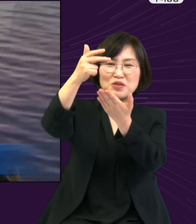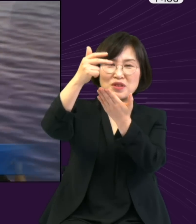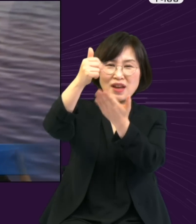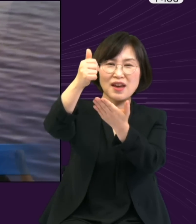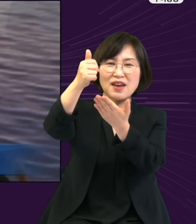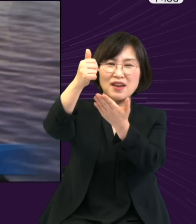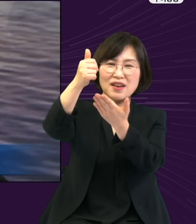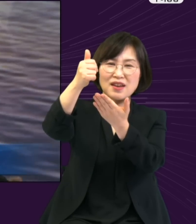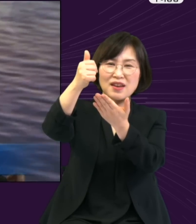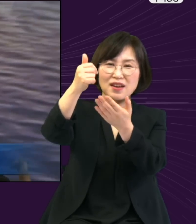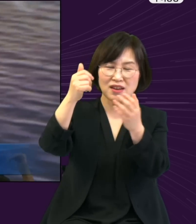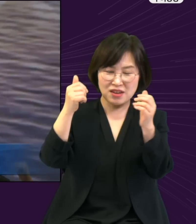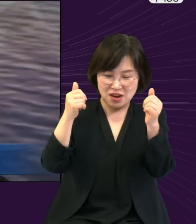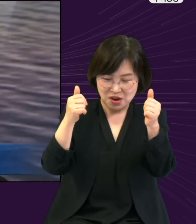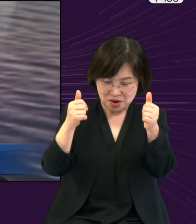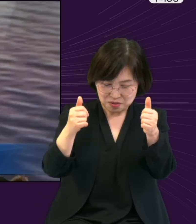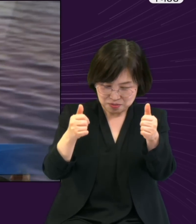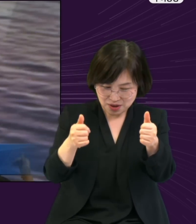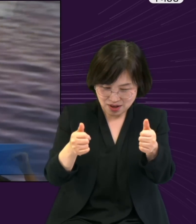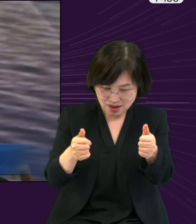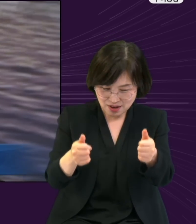주께